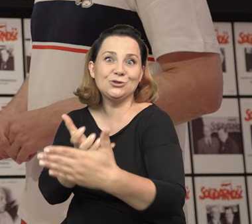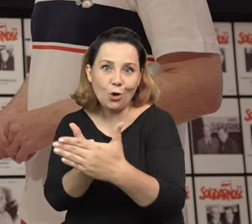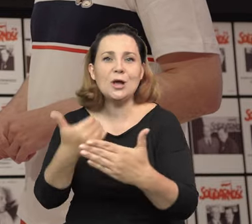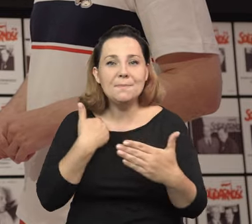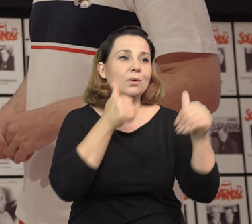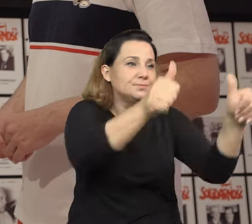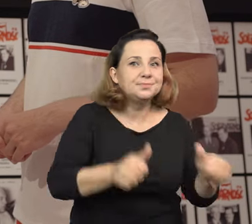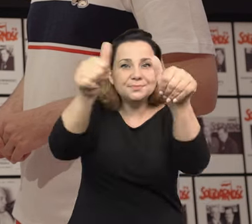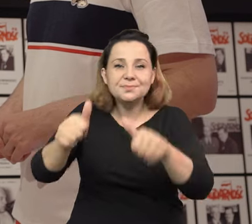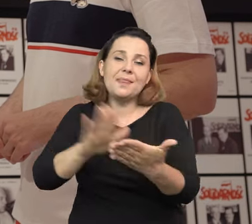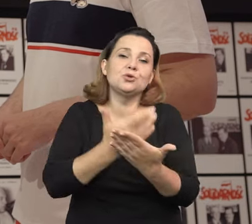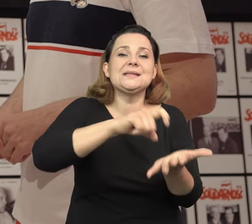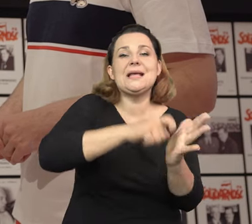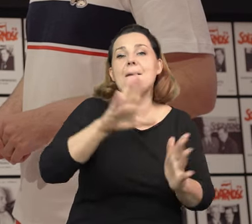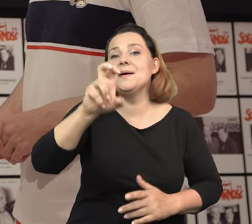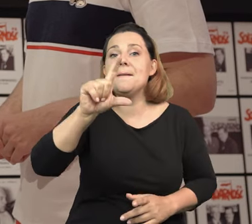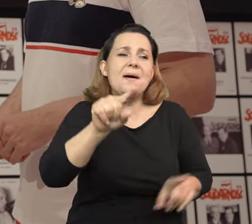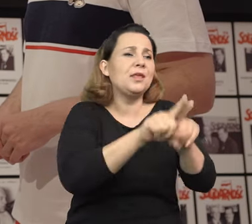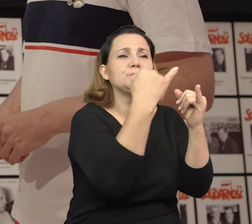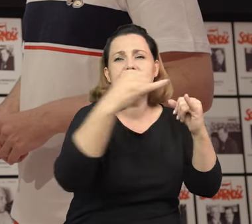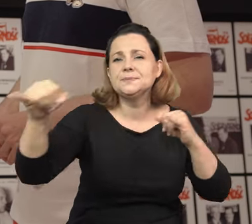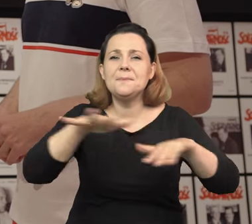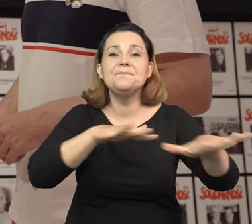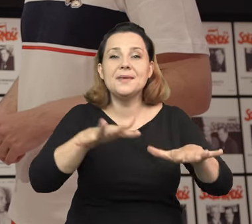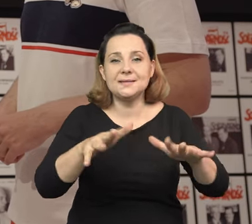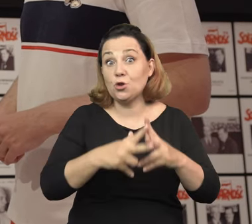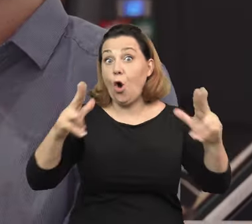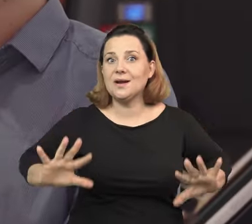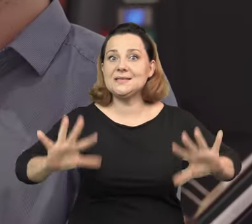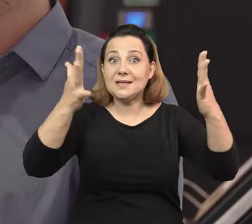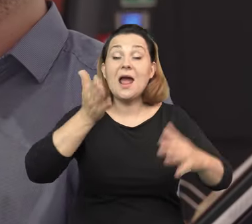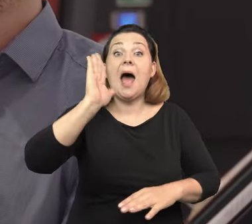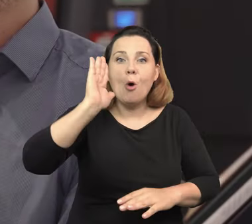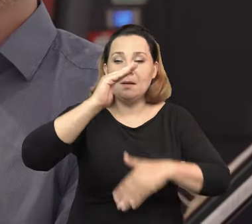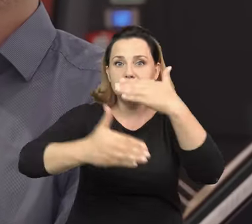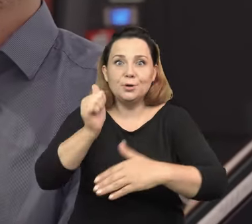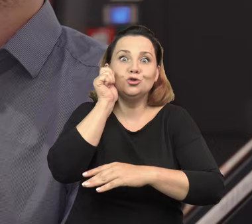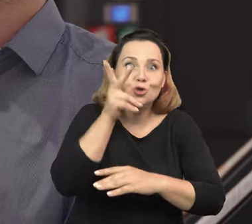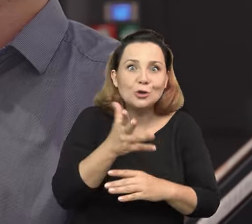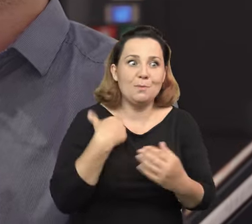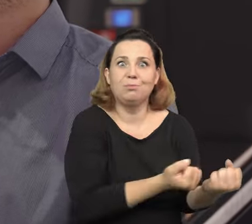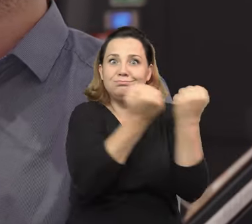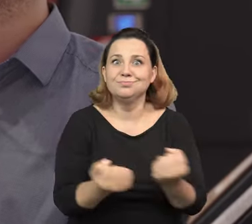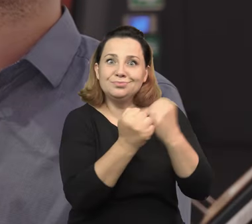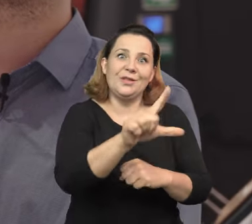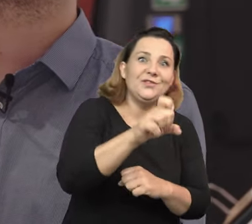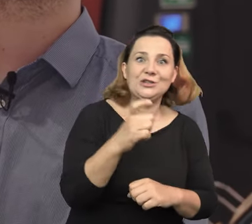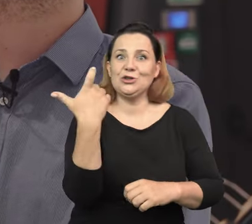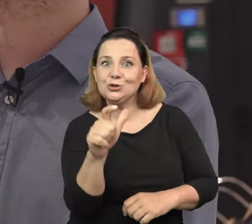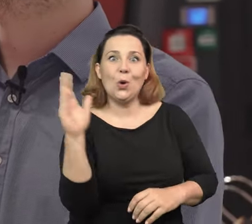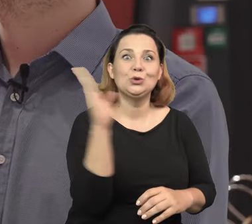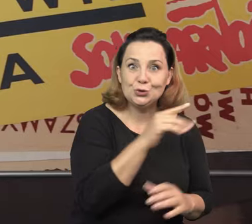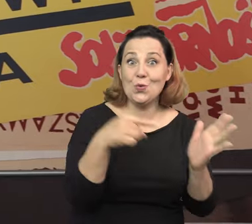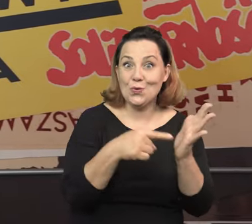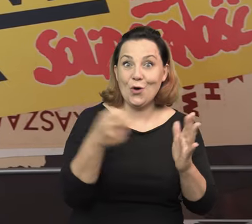stocznię. Zostały one rozwieszone w sali BHP, w różnych miejscach na strajku. I potem tak codziennie w kolejnych dniach strajku donosił po 200, po 100